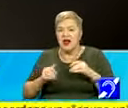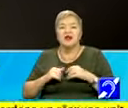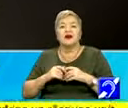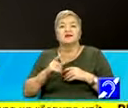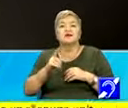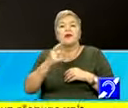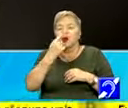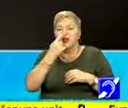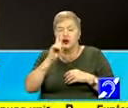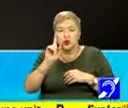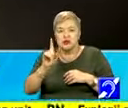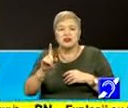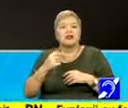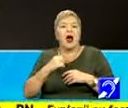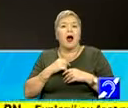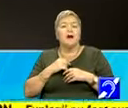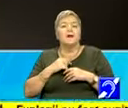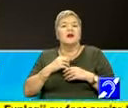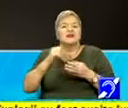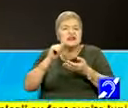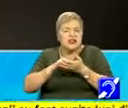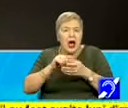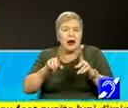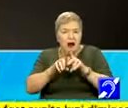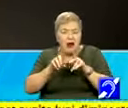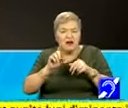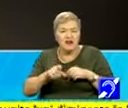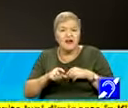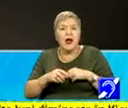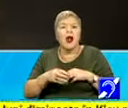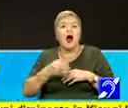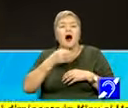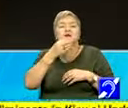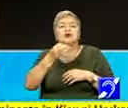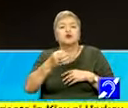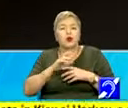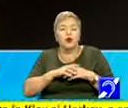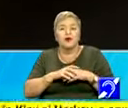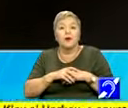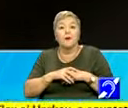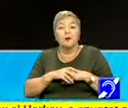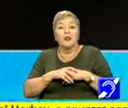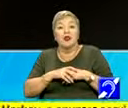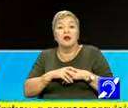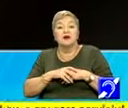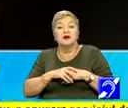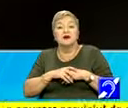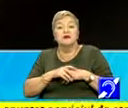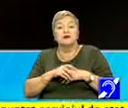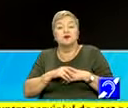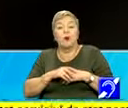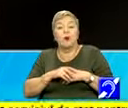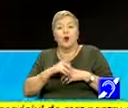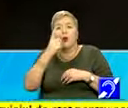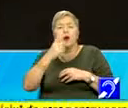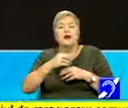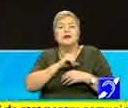rusești, online și scrise, au fost parte de hackeri și au, cu un singur